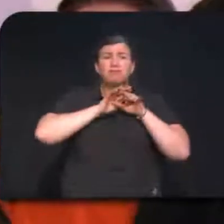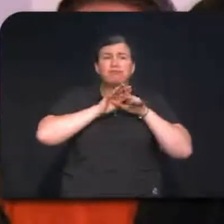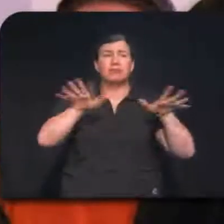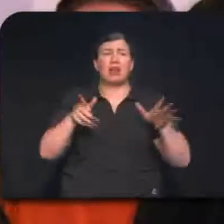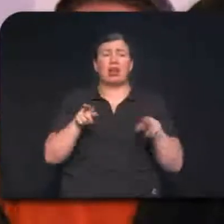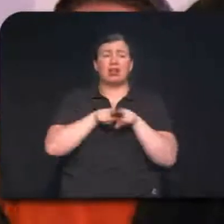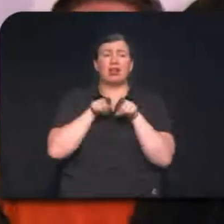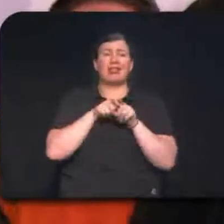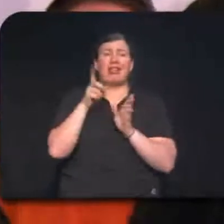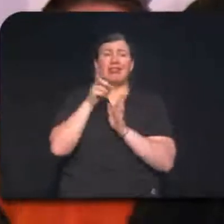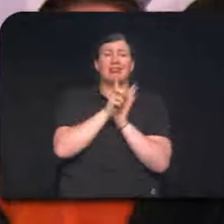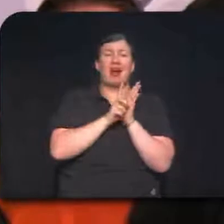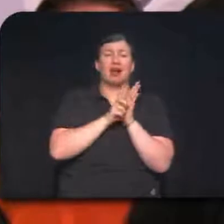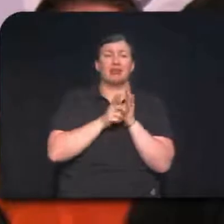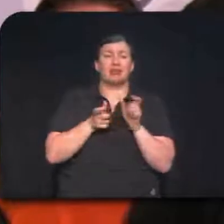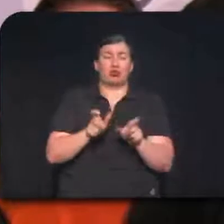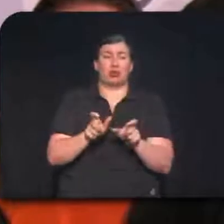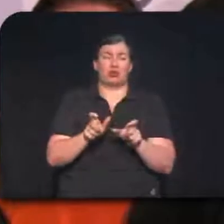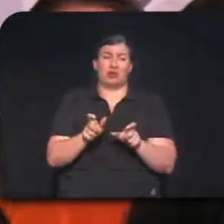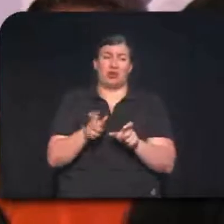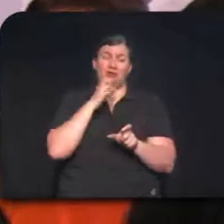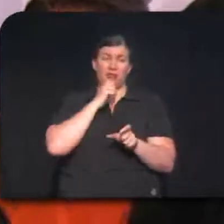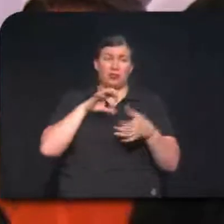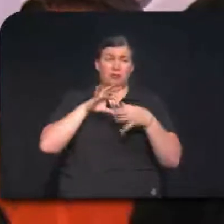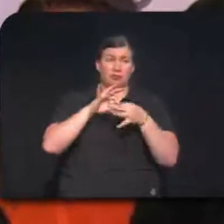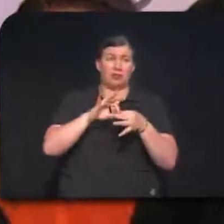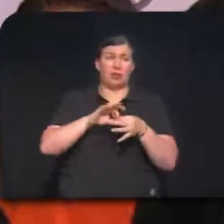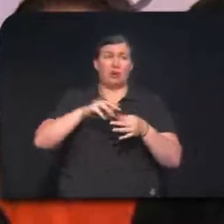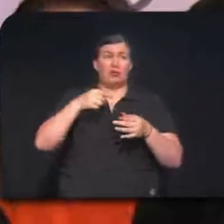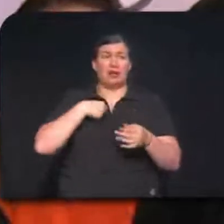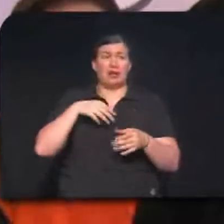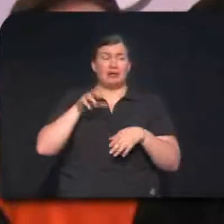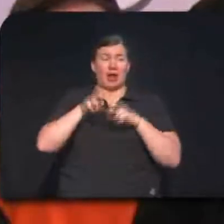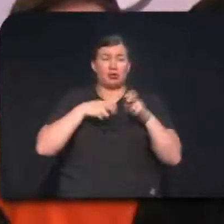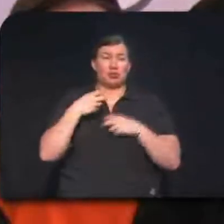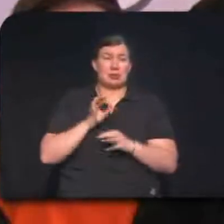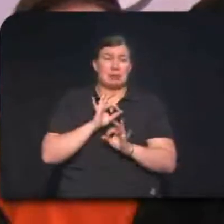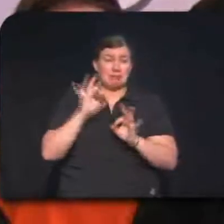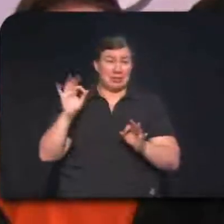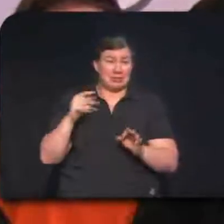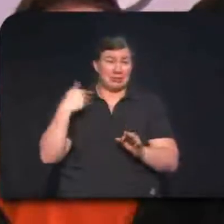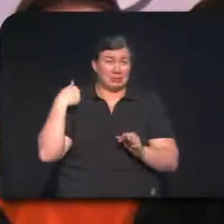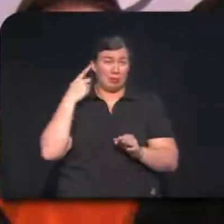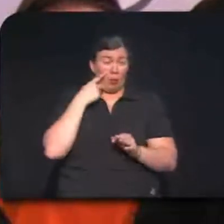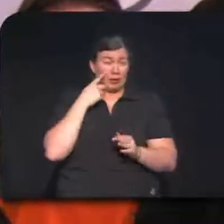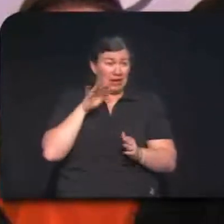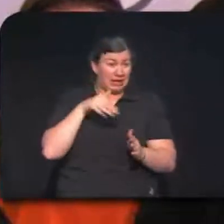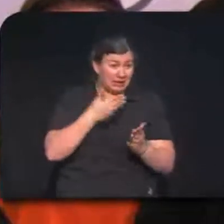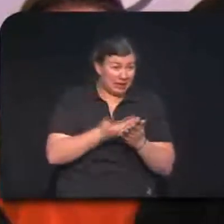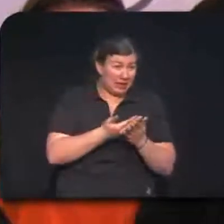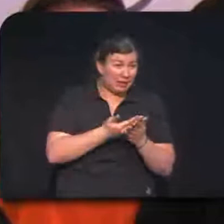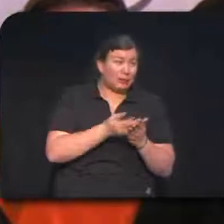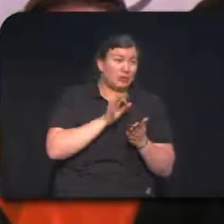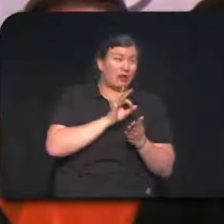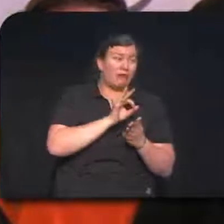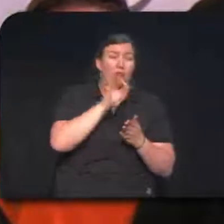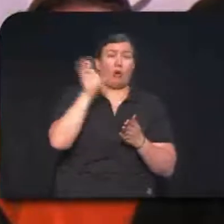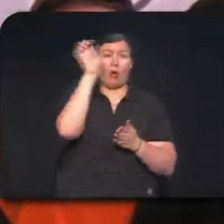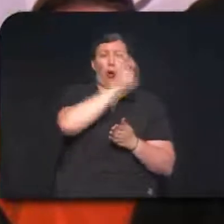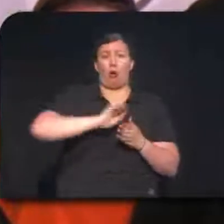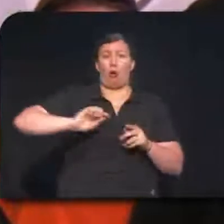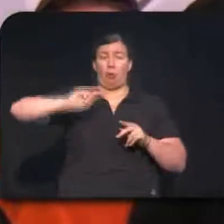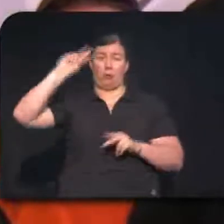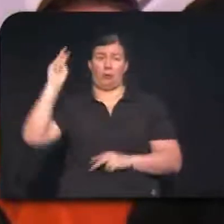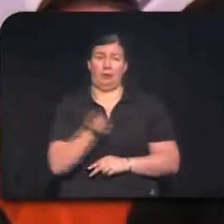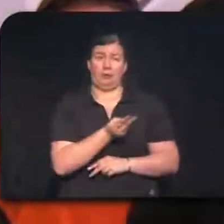Beste was es national jeweils gibt und machen einen europaweites daraus dürfen Sparsamkeit und informationelle Selbstbestimmung sind die